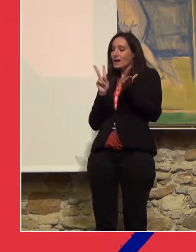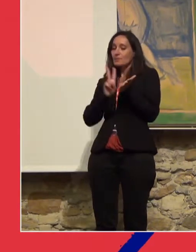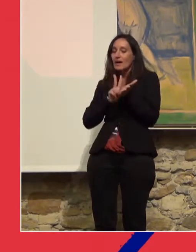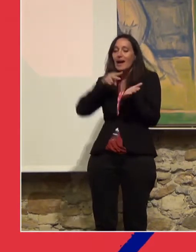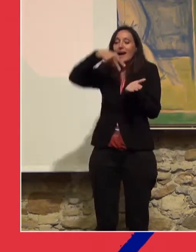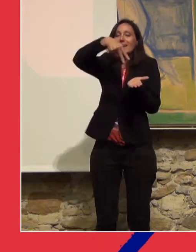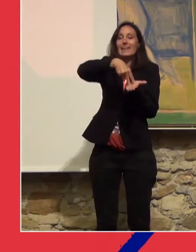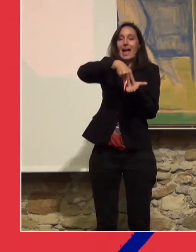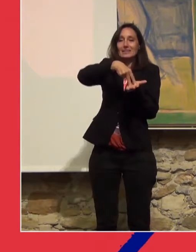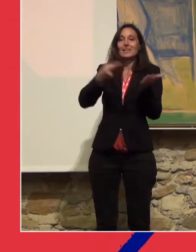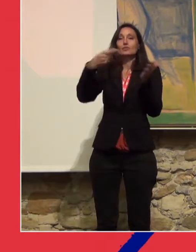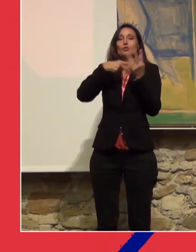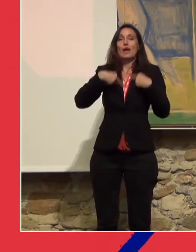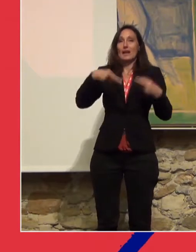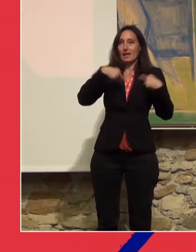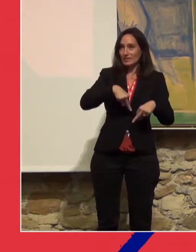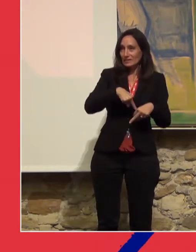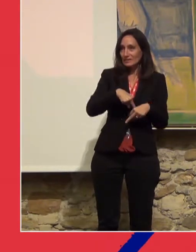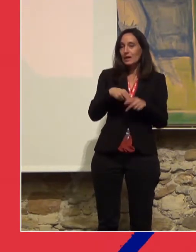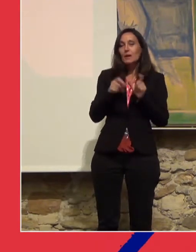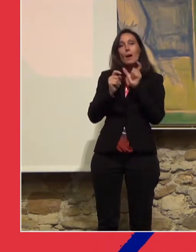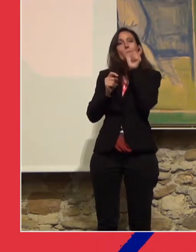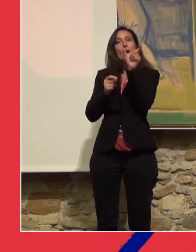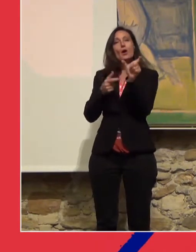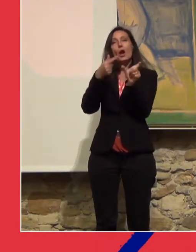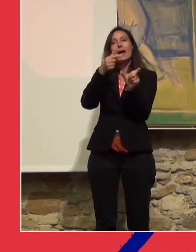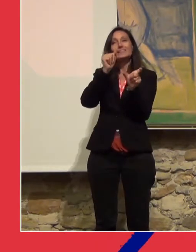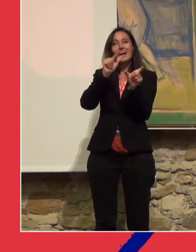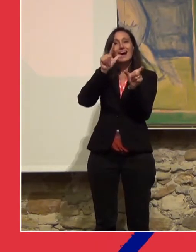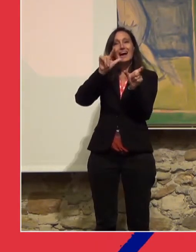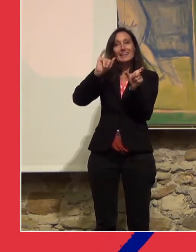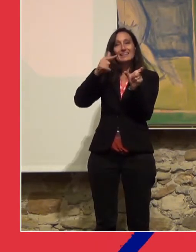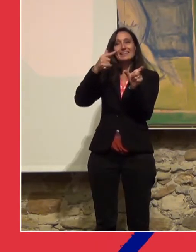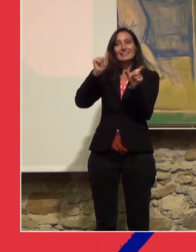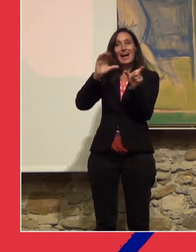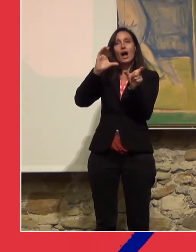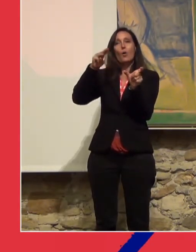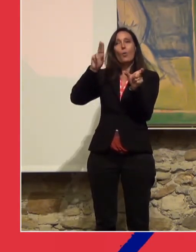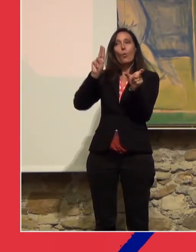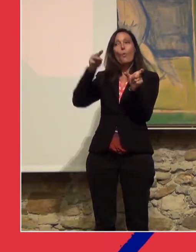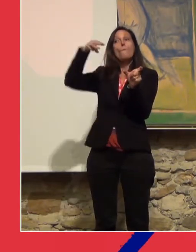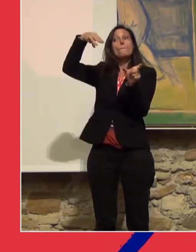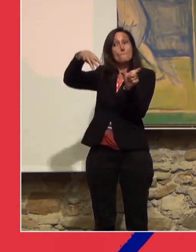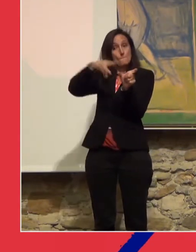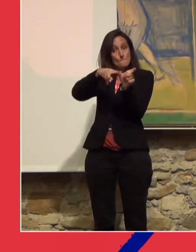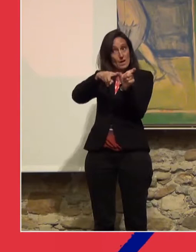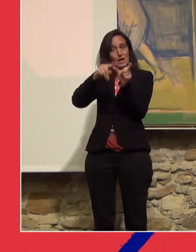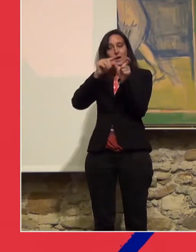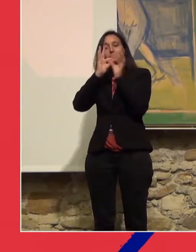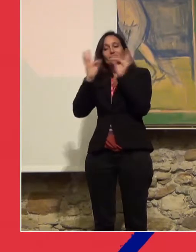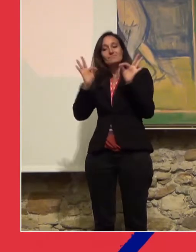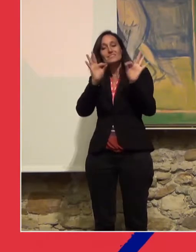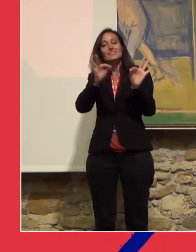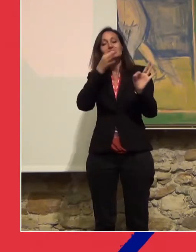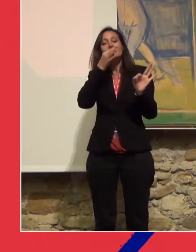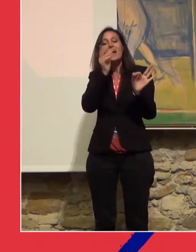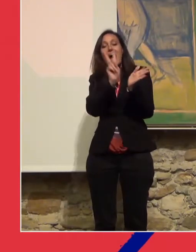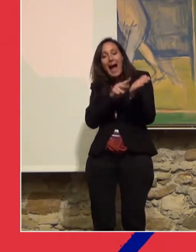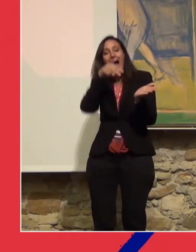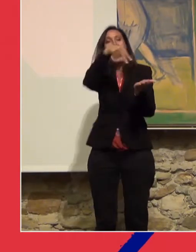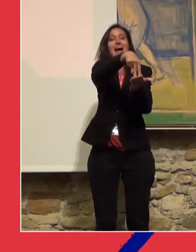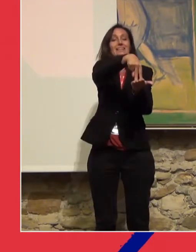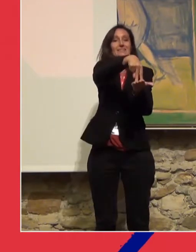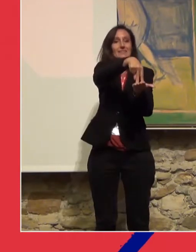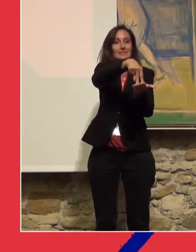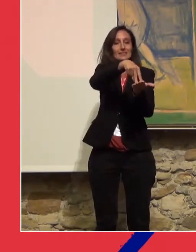alzati. È un'espressione, se noi ci crediamo, capace di mutare l'inerzia che oggi frena la